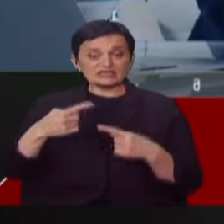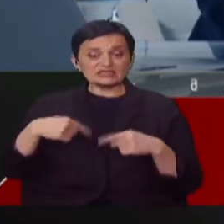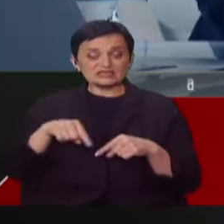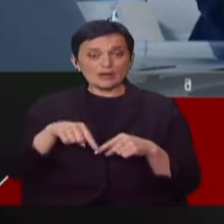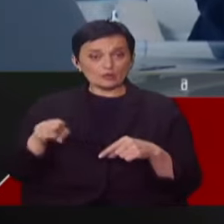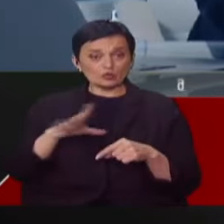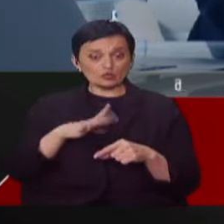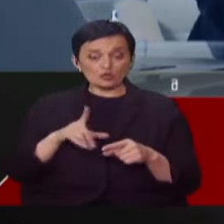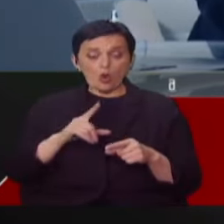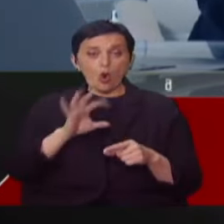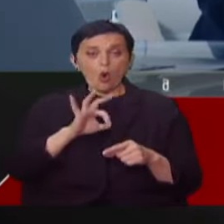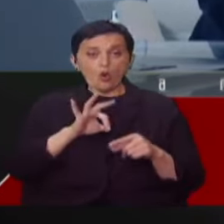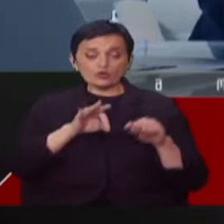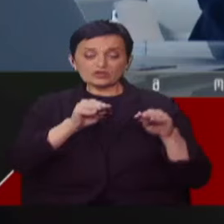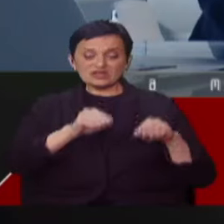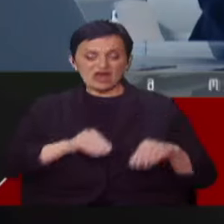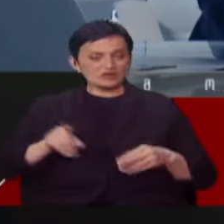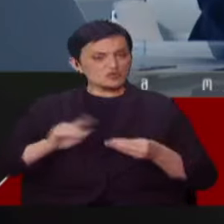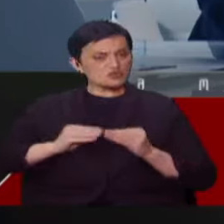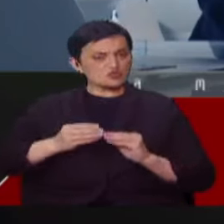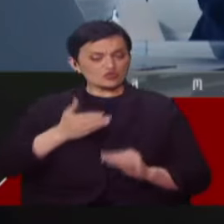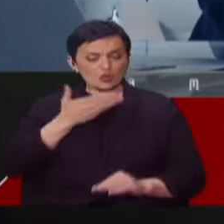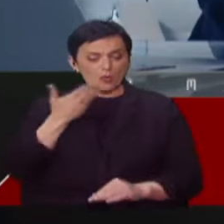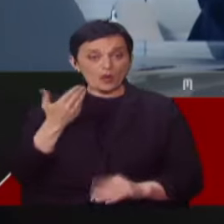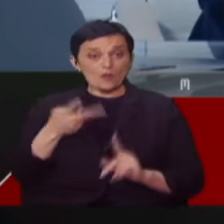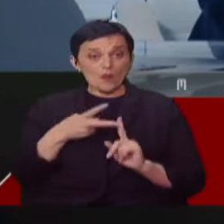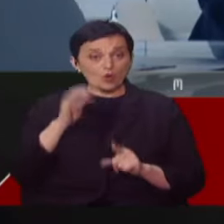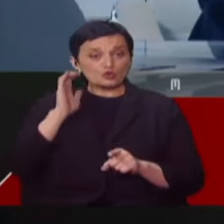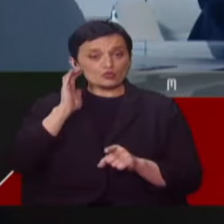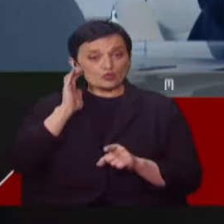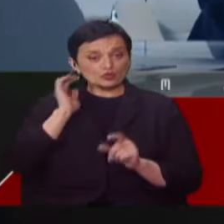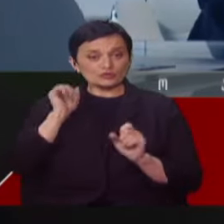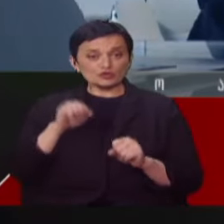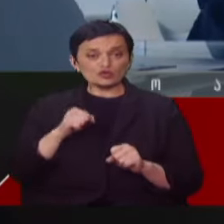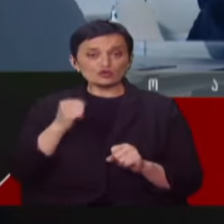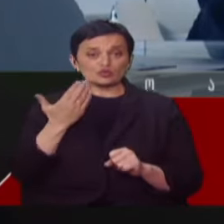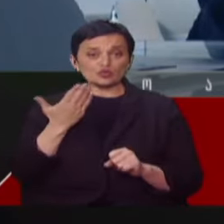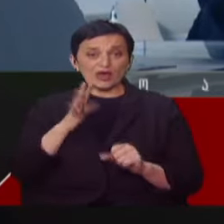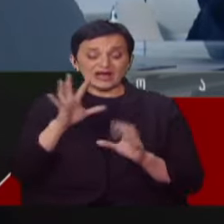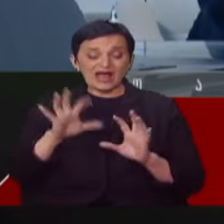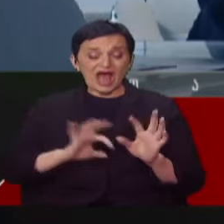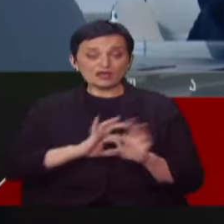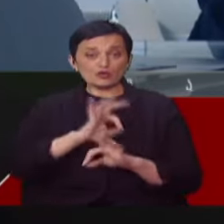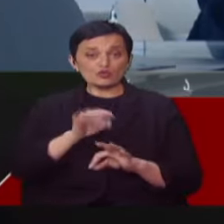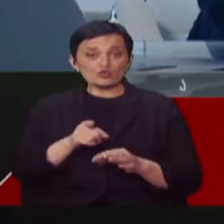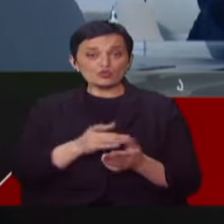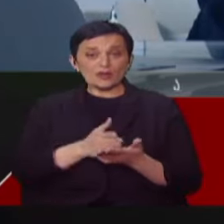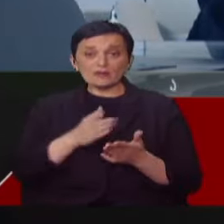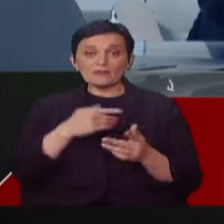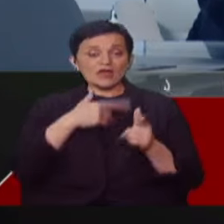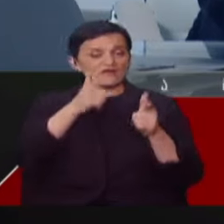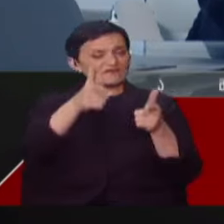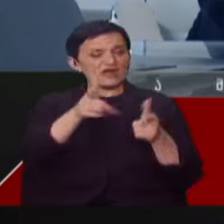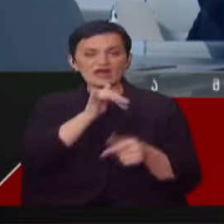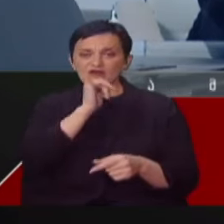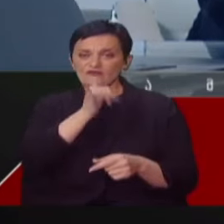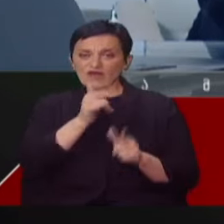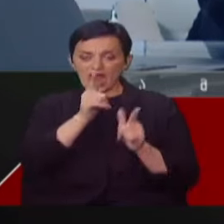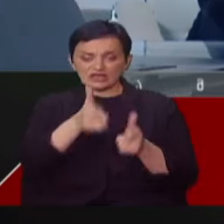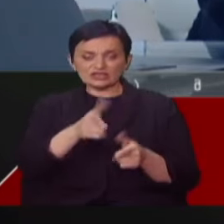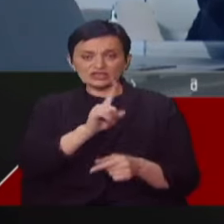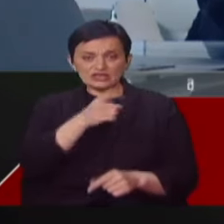დეკლარაციაზე არანაირი პრობლემა არ აქვთ. მეორე მოსმენის ფარგლებში შეიძლება თუ არა კანონის პროექტის აი ეს მიმართულებები დაგეთახმებით. ვერ დაგეთ